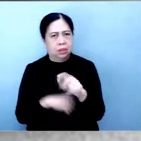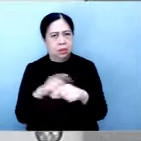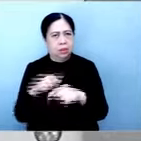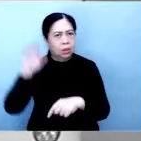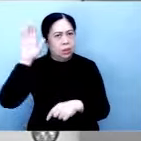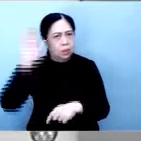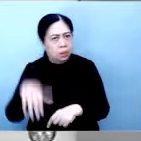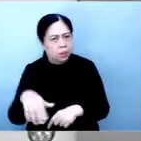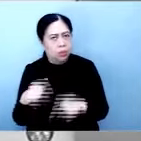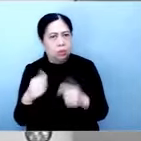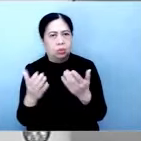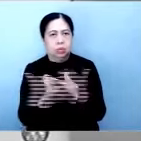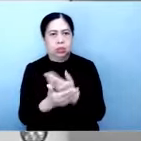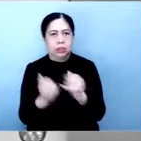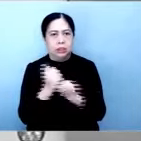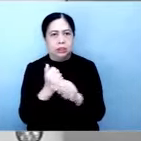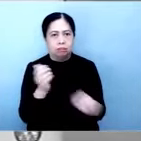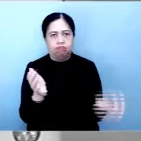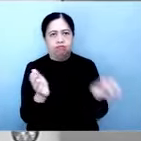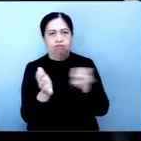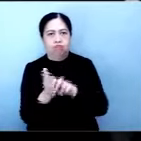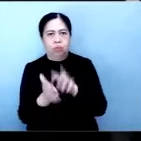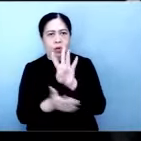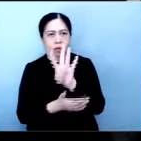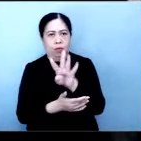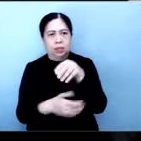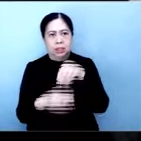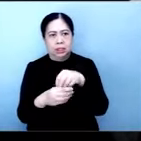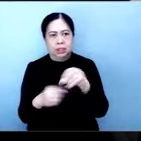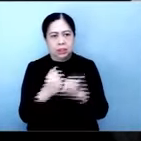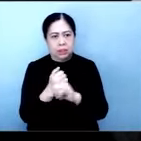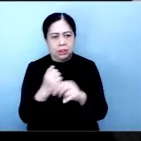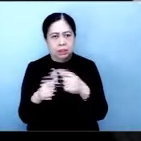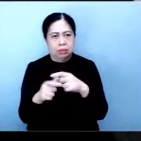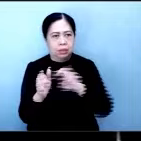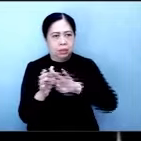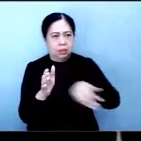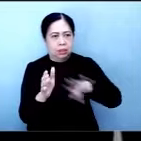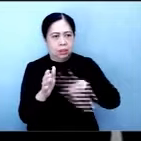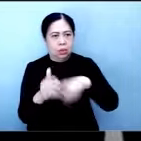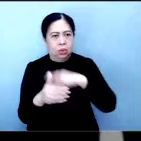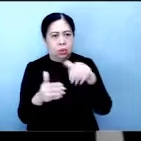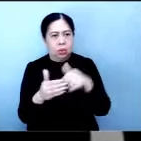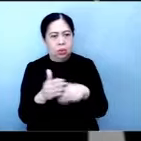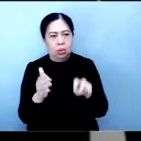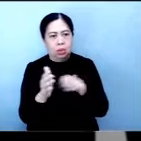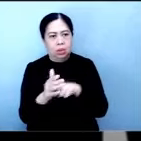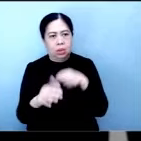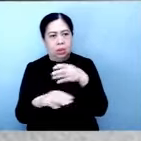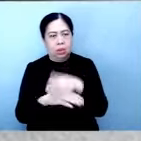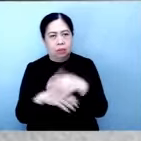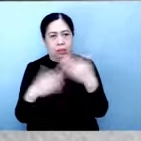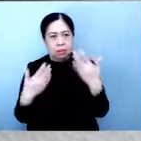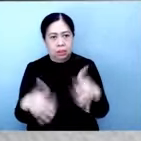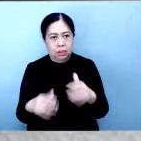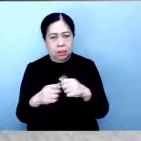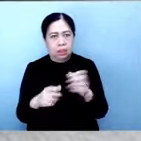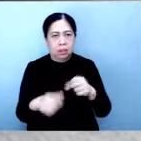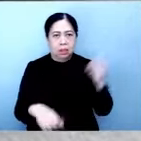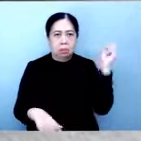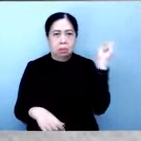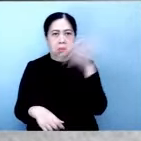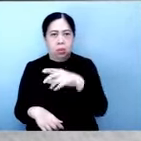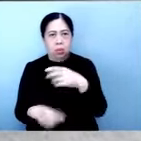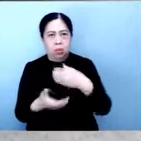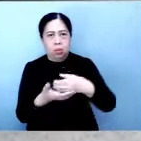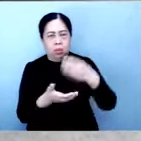ang modern jeep. Sumamparaw ang 4 sa loob ng jeep at pinababa ang lahat ng sakay. Pagbaba ng mga suspect, hinagisa nila ng gasera ang